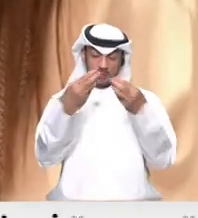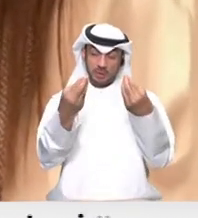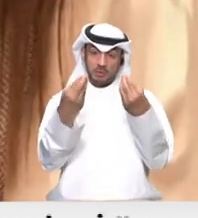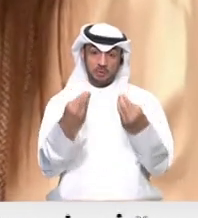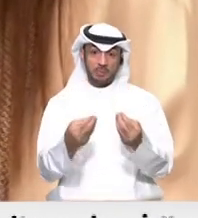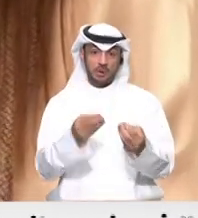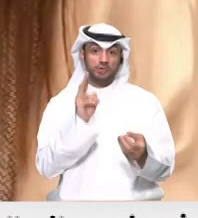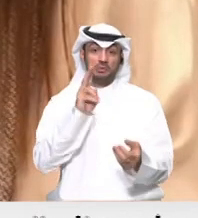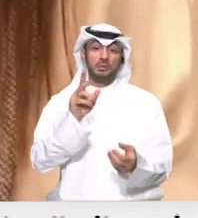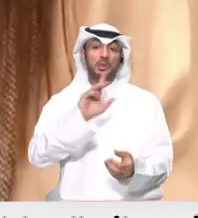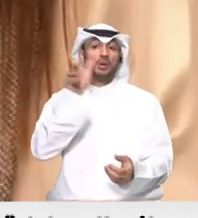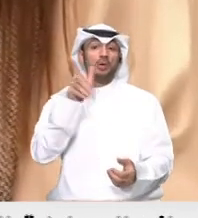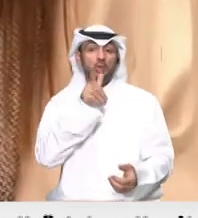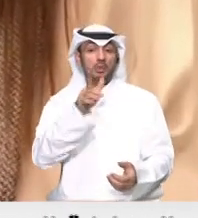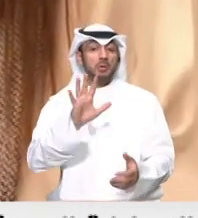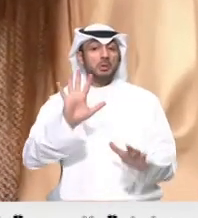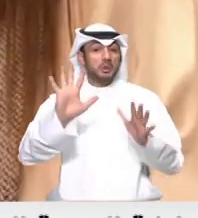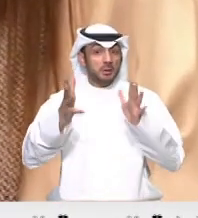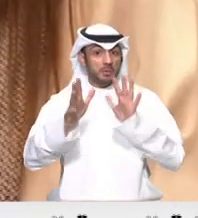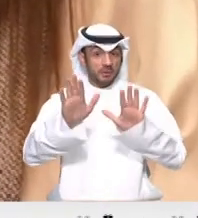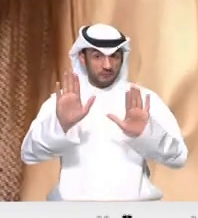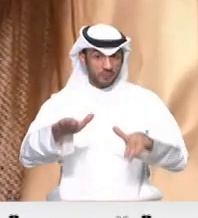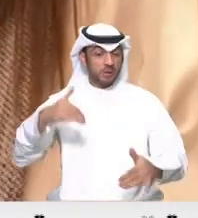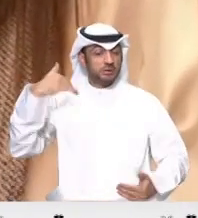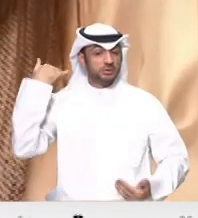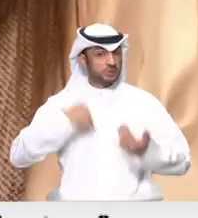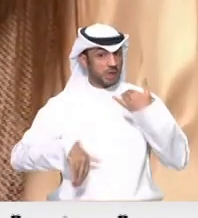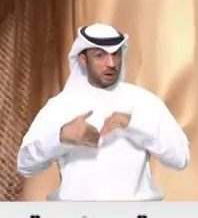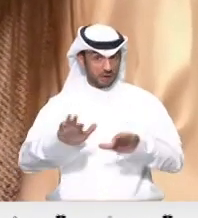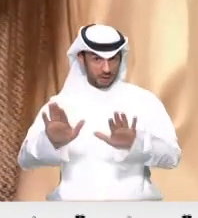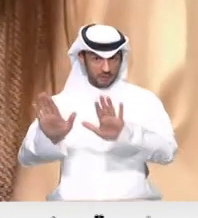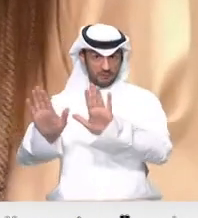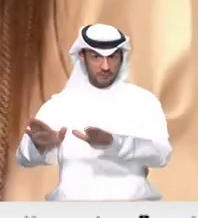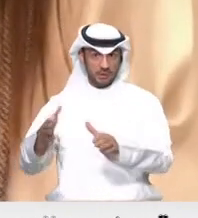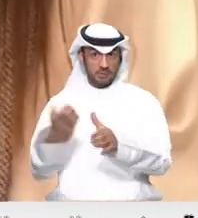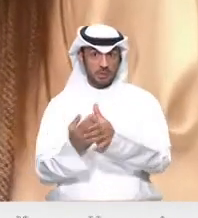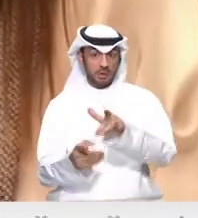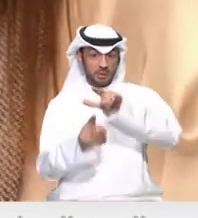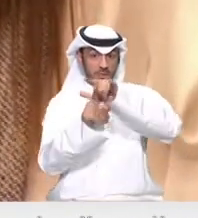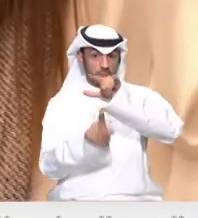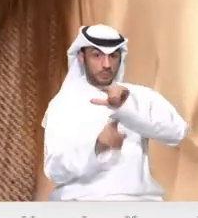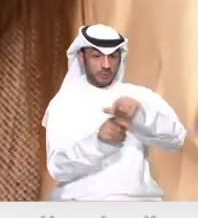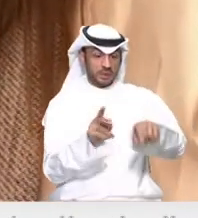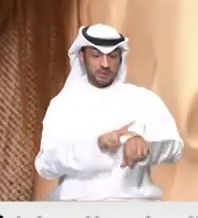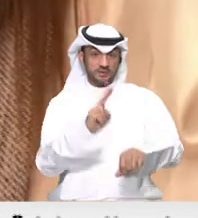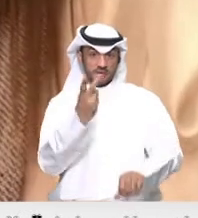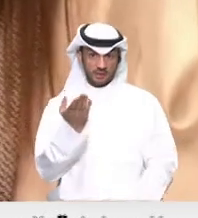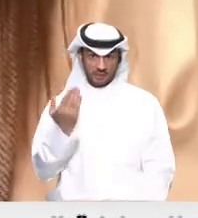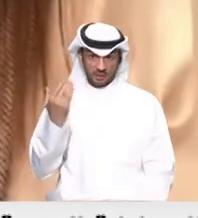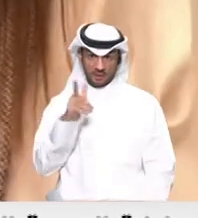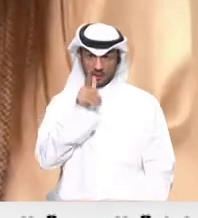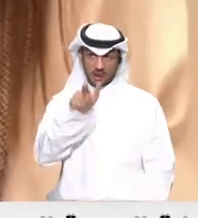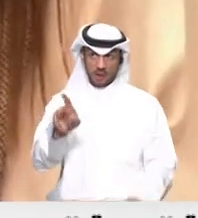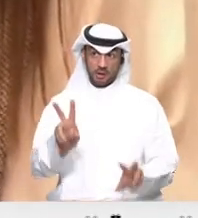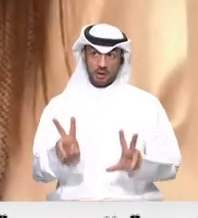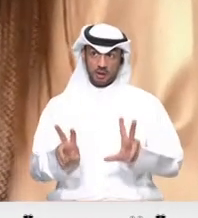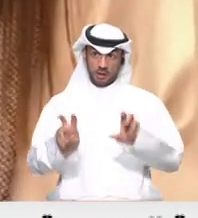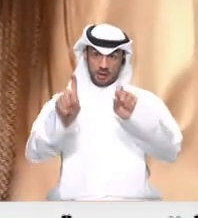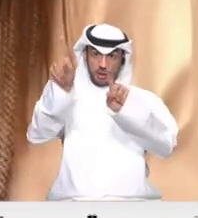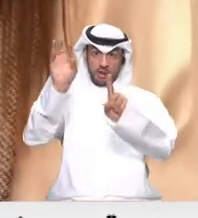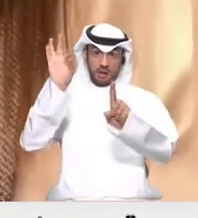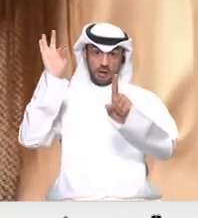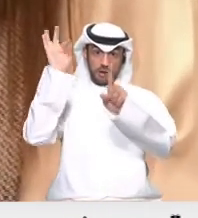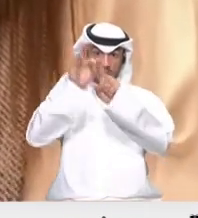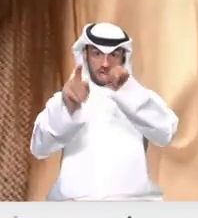أشارت إلى أن هناك عدد من الجرحى سقط بسبب هذه الغارة، ولكن المبنى الذي استهدف